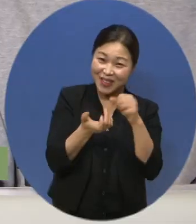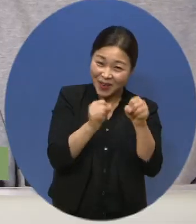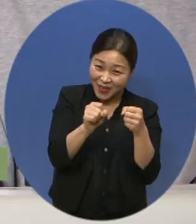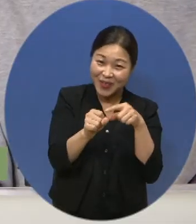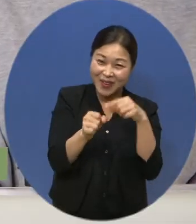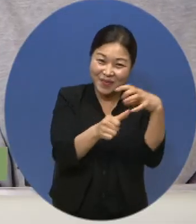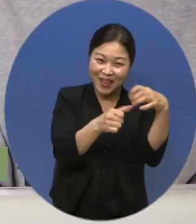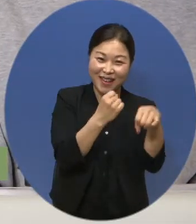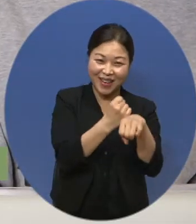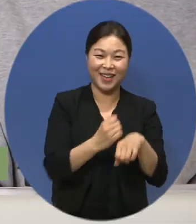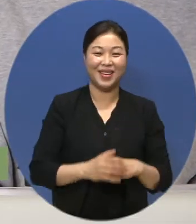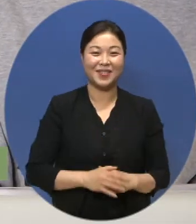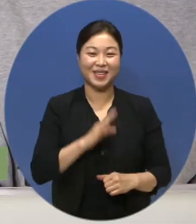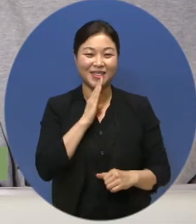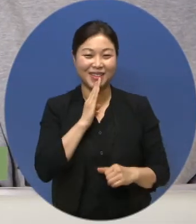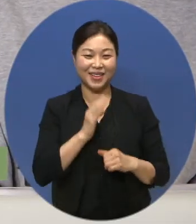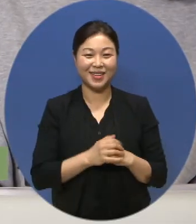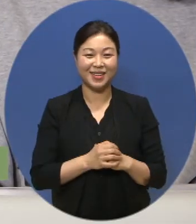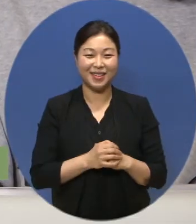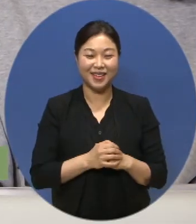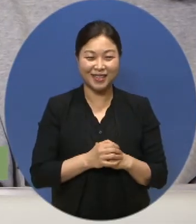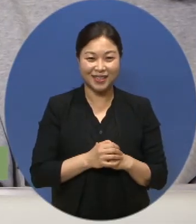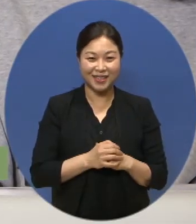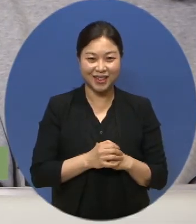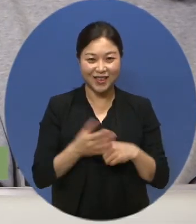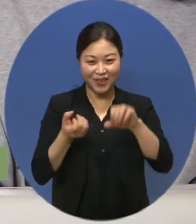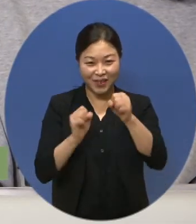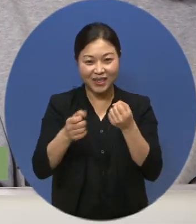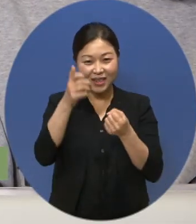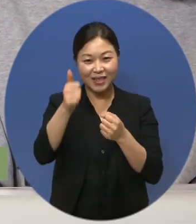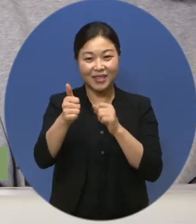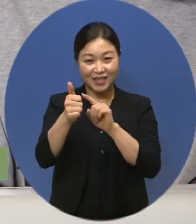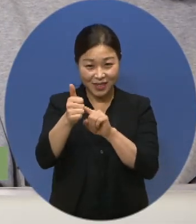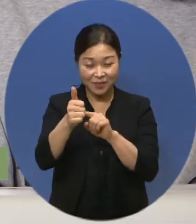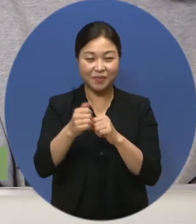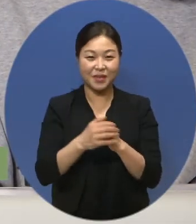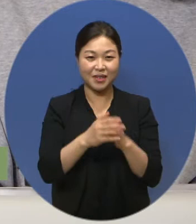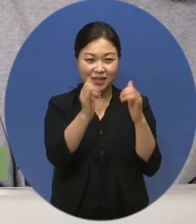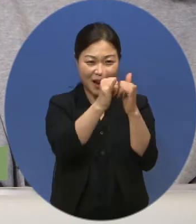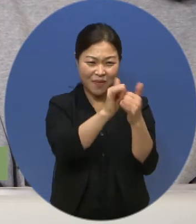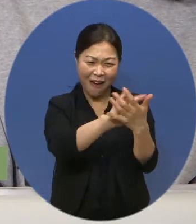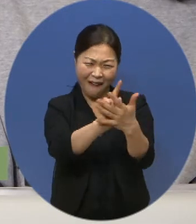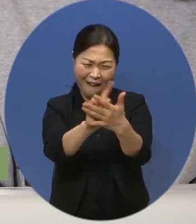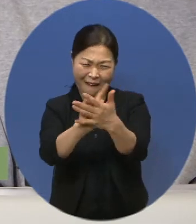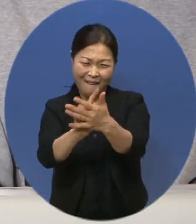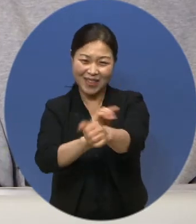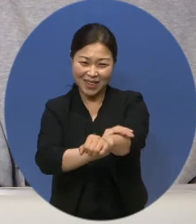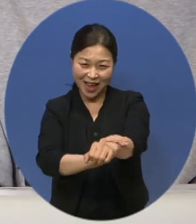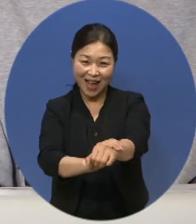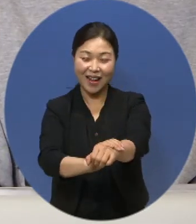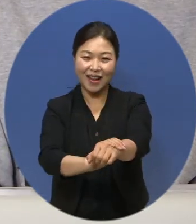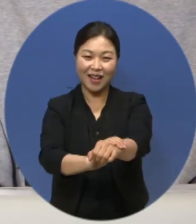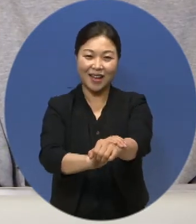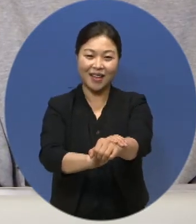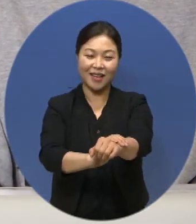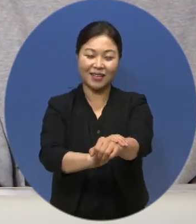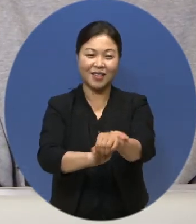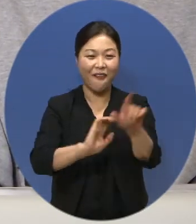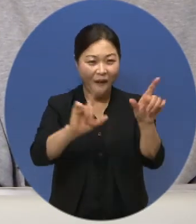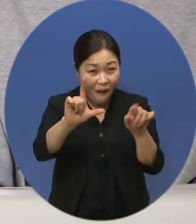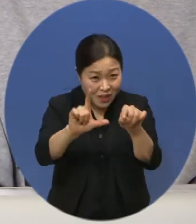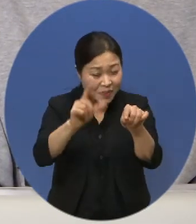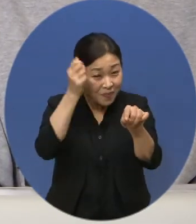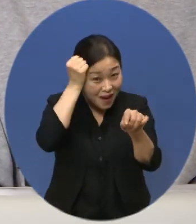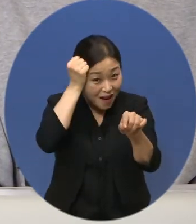네, 그래서 근데 그때 어떤 관장님들이 워낙 이게 사교성도 좋으시고, 아, 네네. 네, 그래서